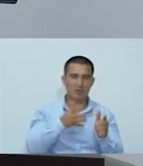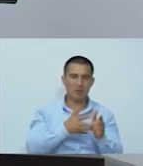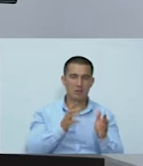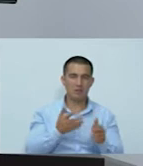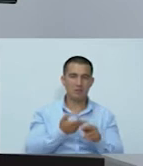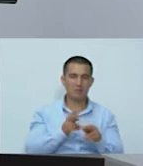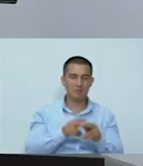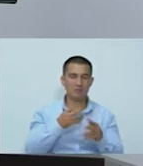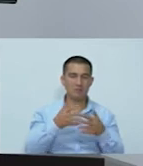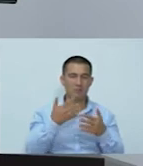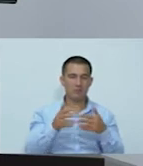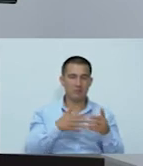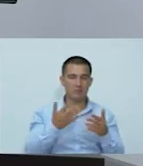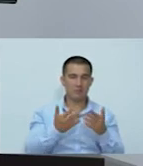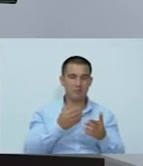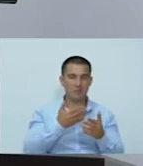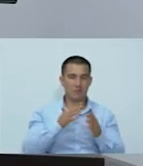ham tanlab olamiz.